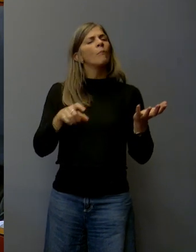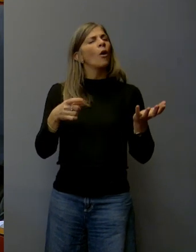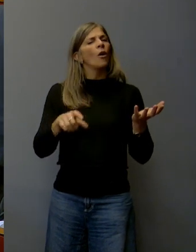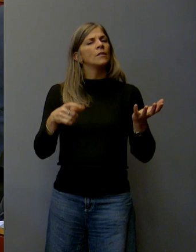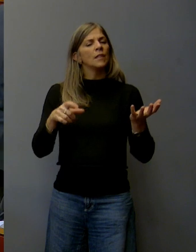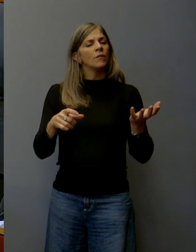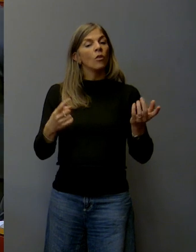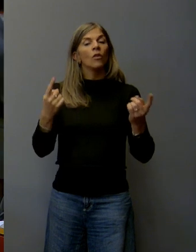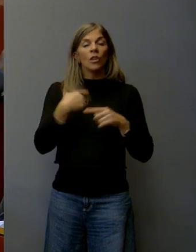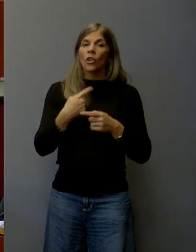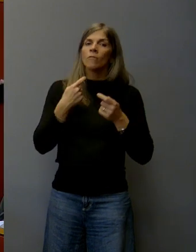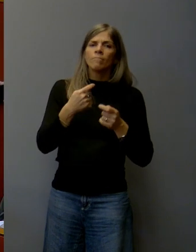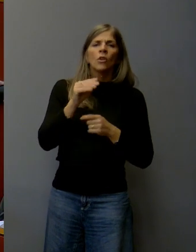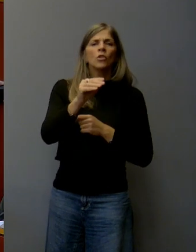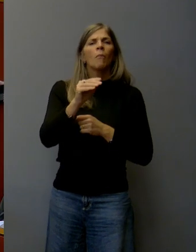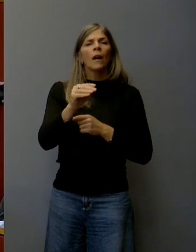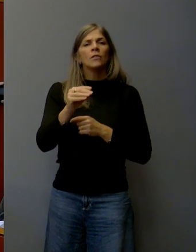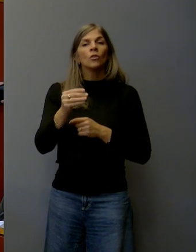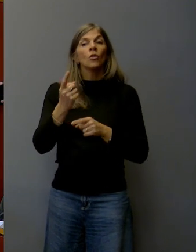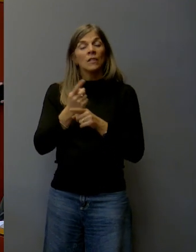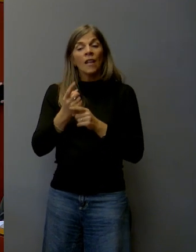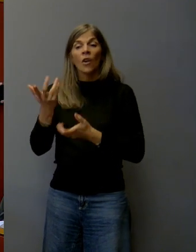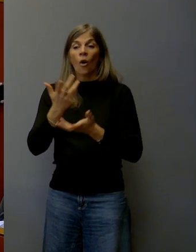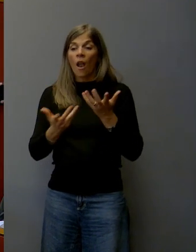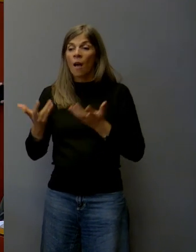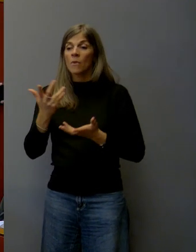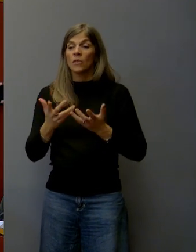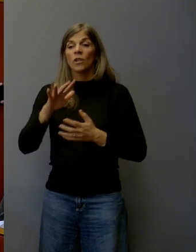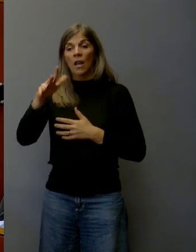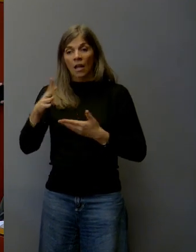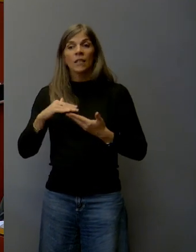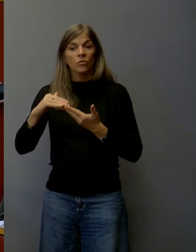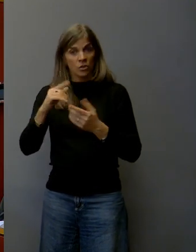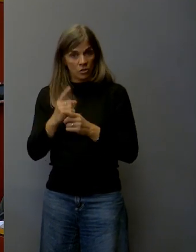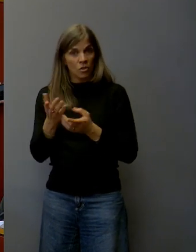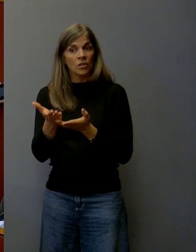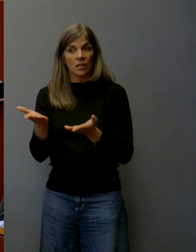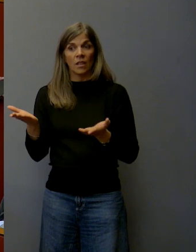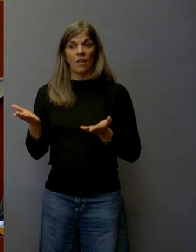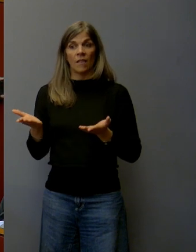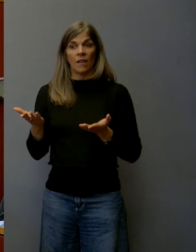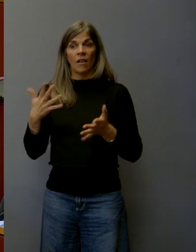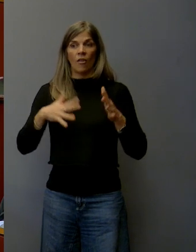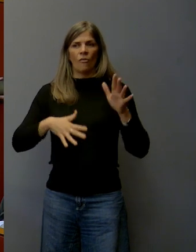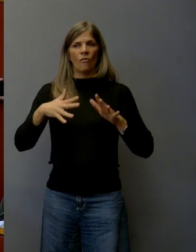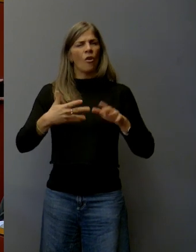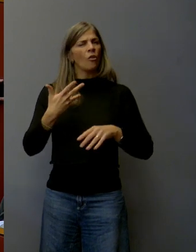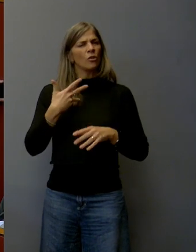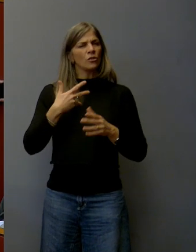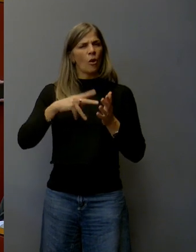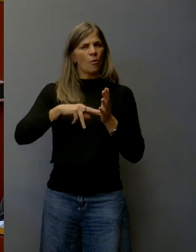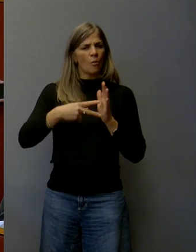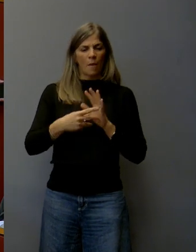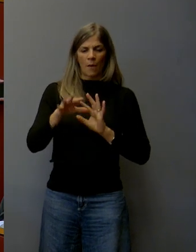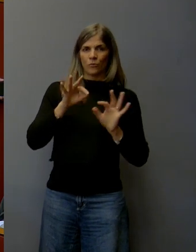le altre associazioni Mi verrebbe da pensare che forse come dire c'è un problema a scegliere tutte le